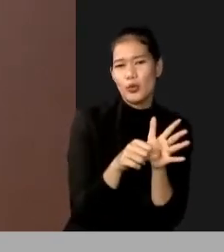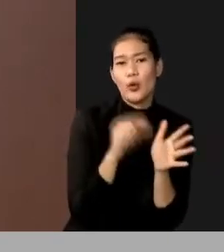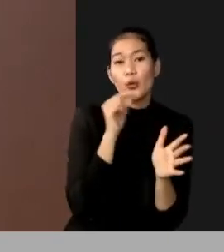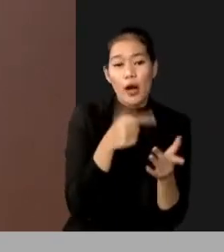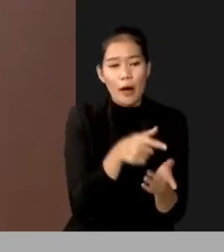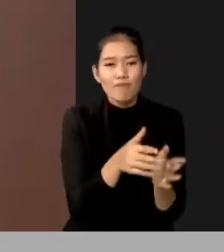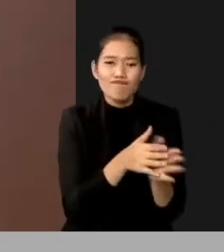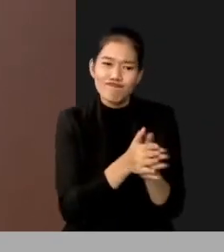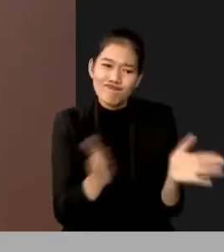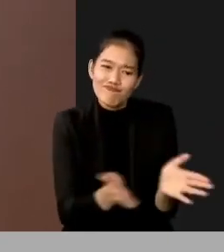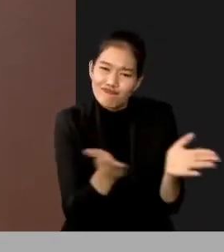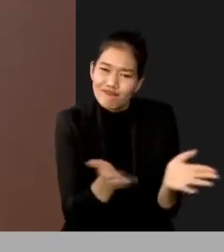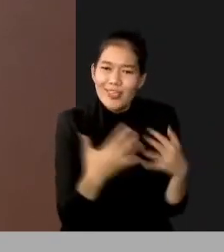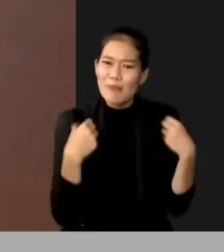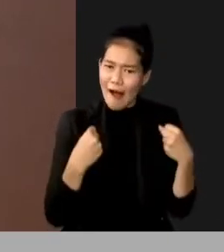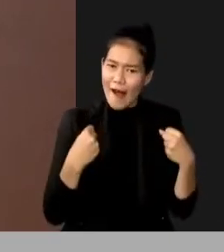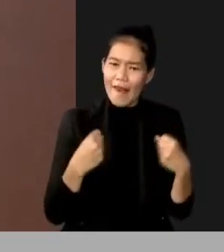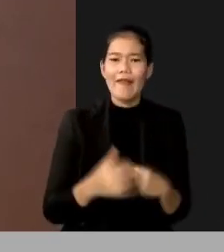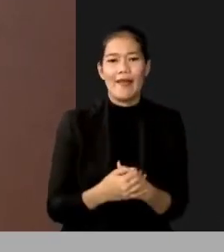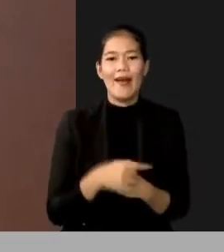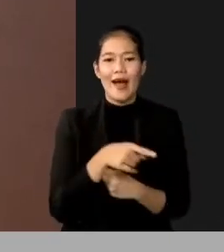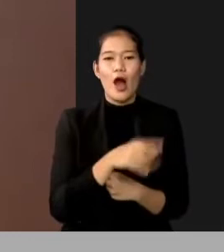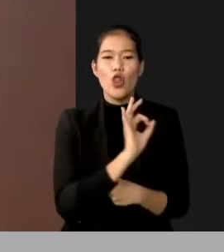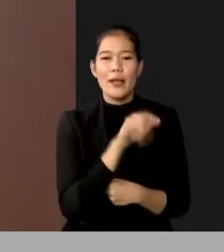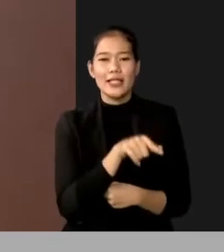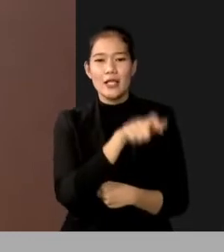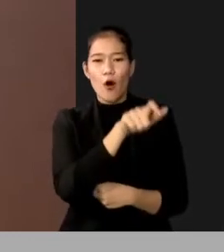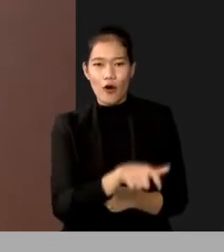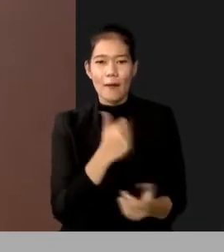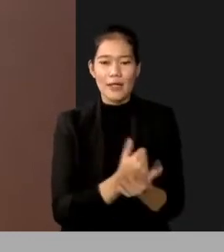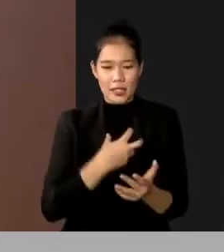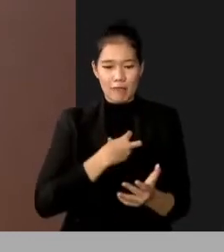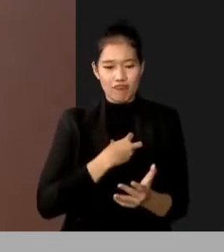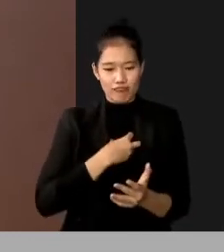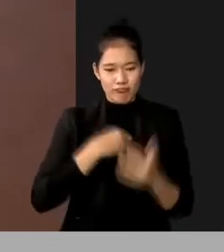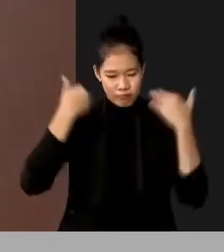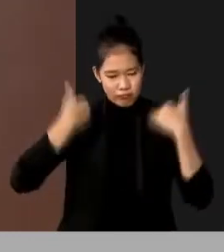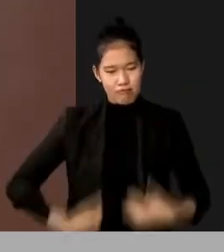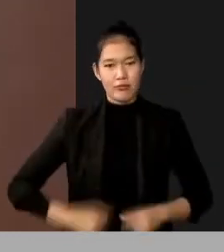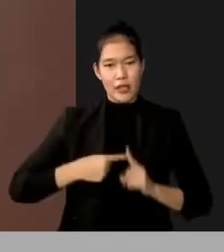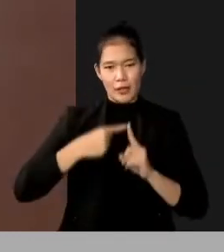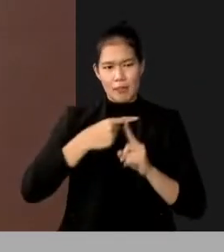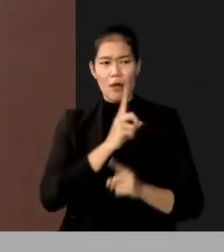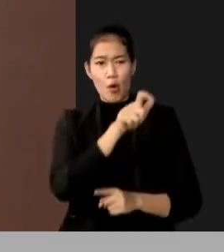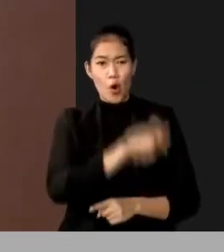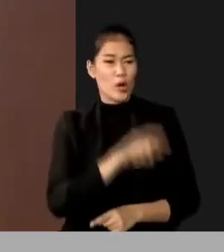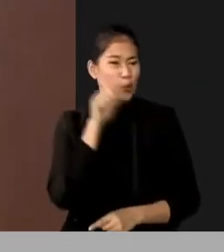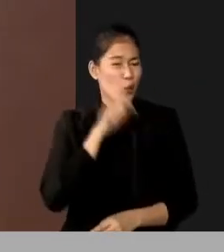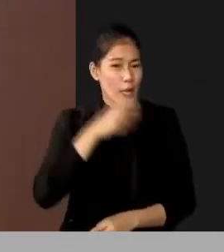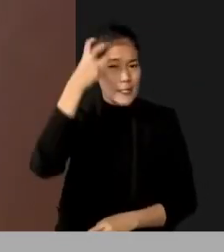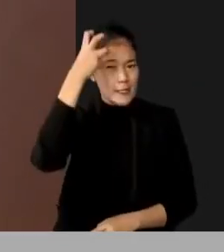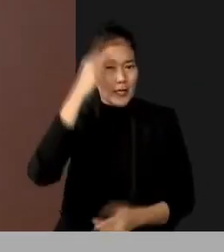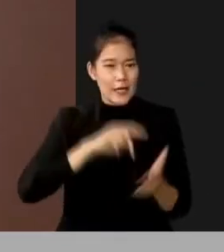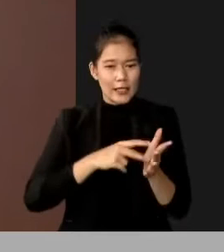menambah semangat kita sandhya ya otomatis dia akan meningkatkan imunitas juga mungkin ya karena kau dia Stres siapa